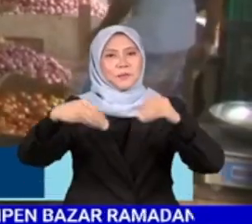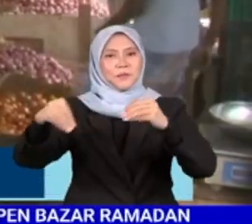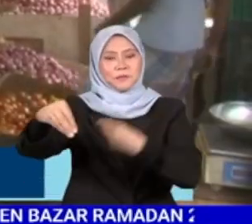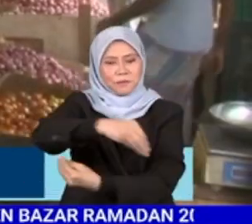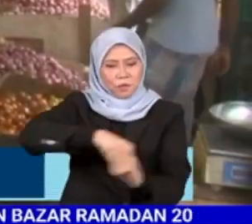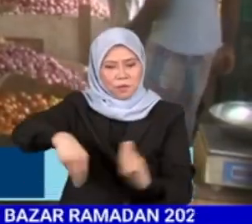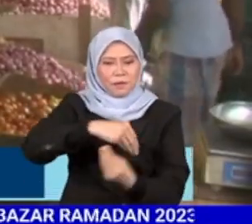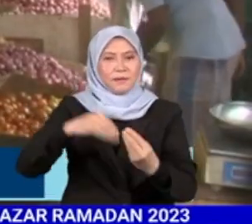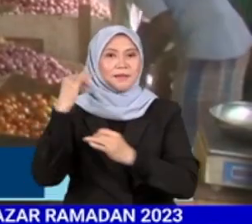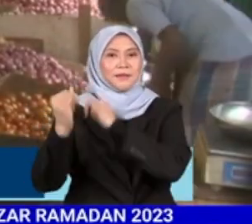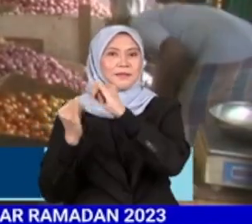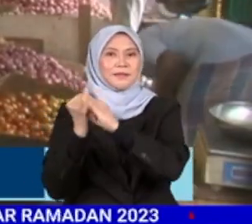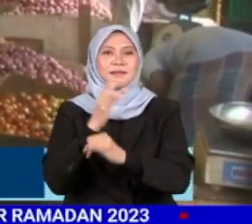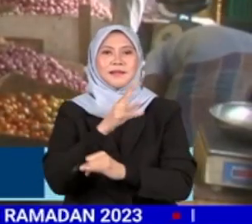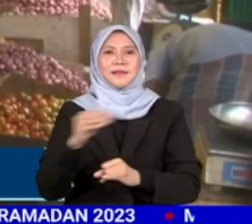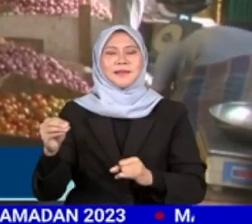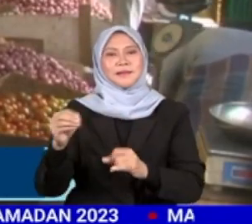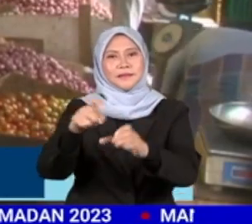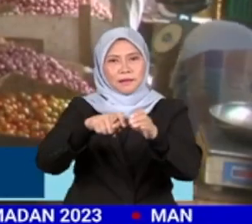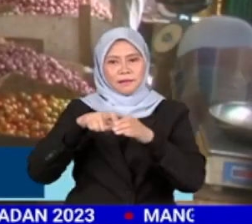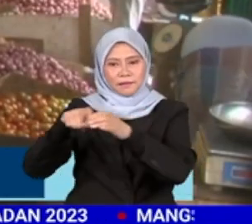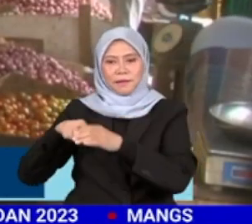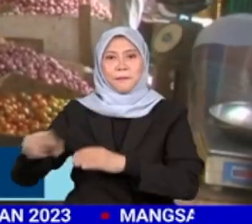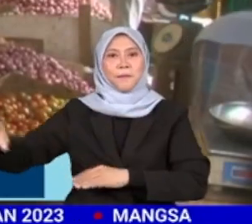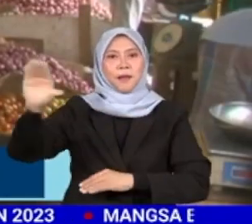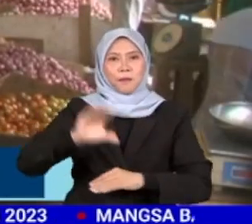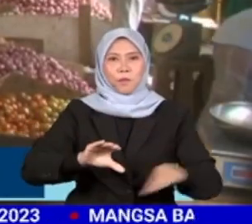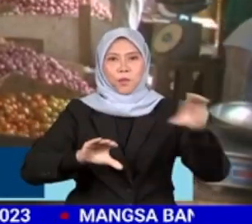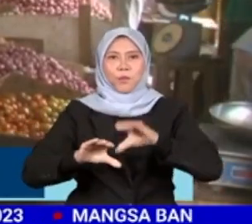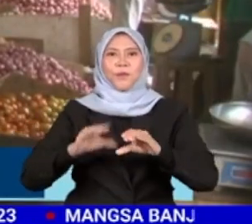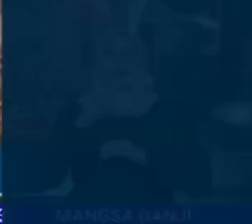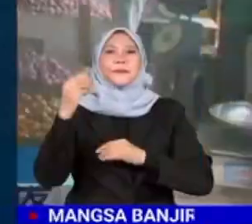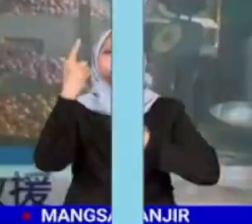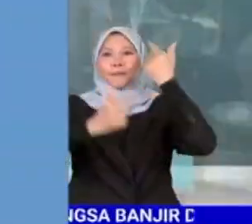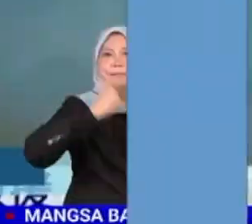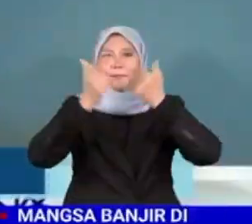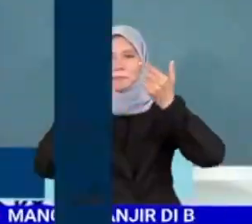modal antarabangsa serta tarikan kepada pelabur dan pelancong.